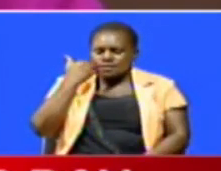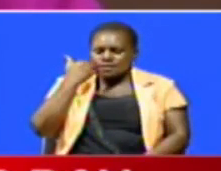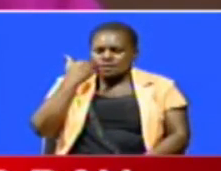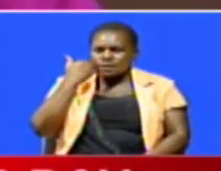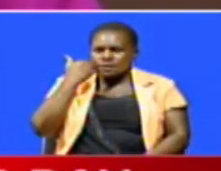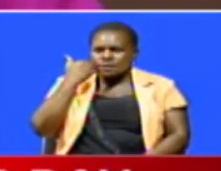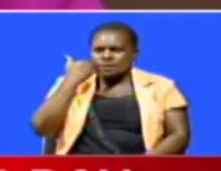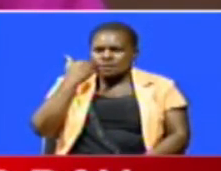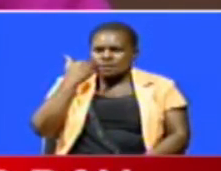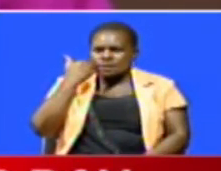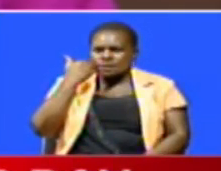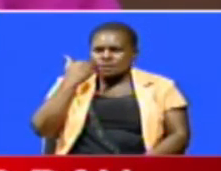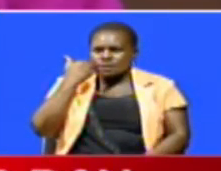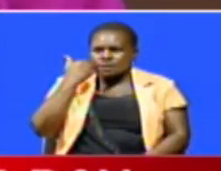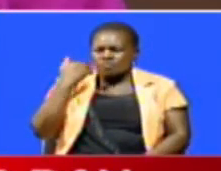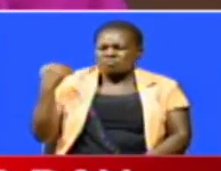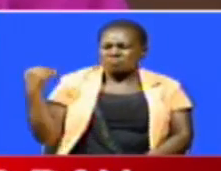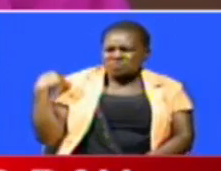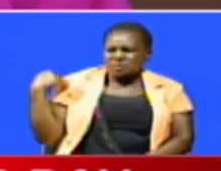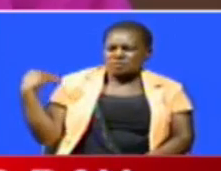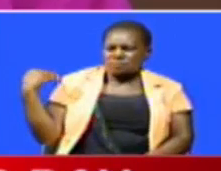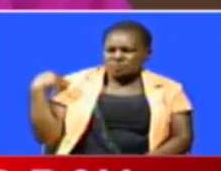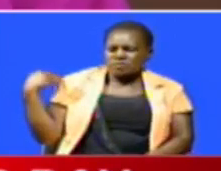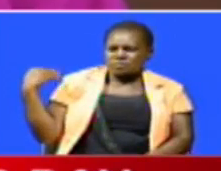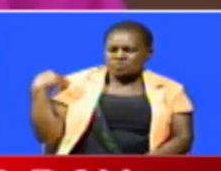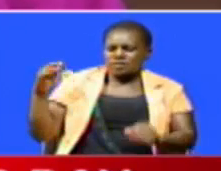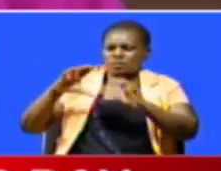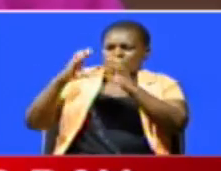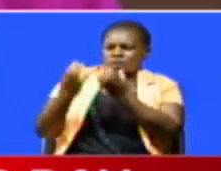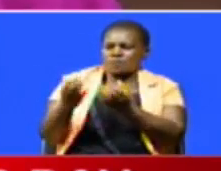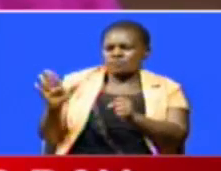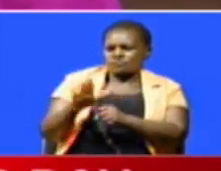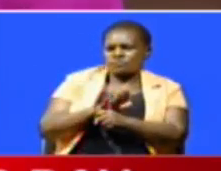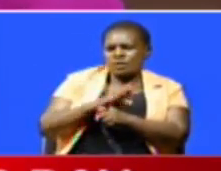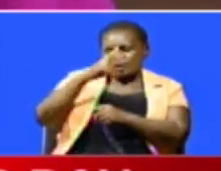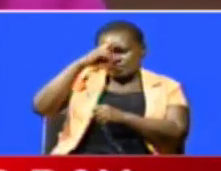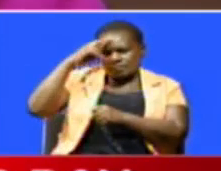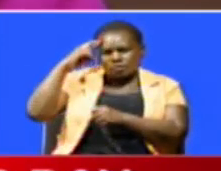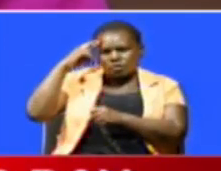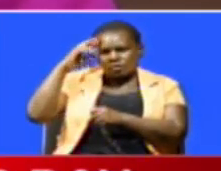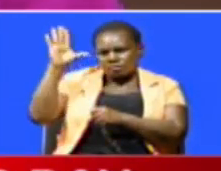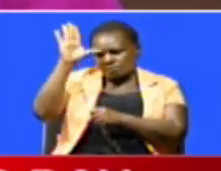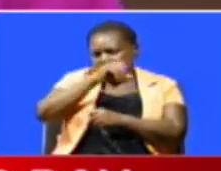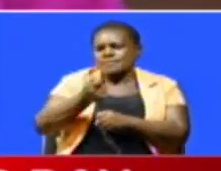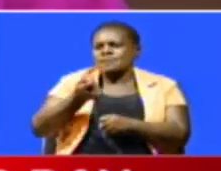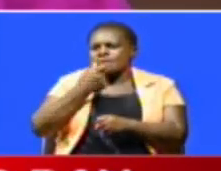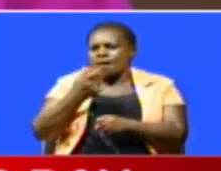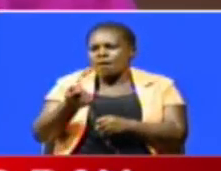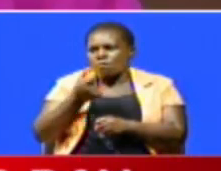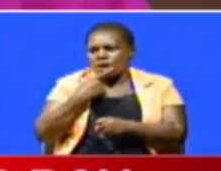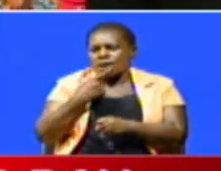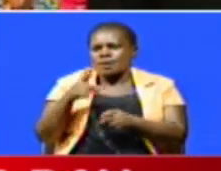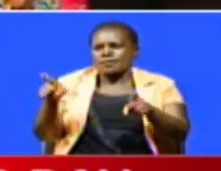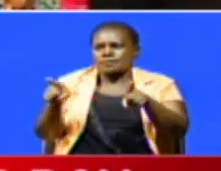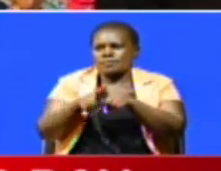siki lete taabu katika ulimwengu kwa sababu ya ukosefu ya tiba